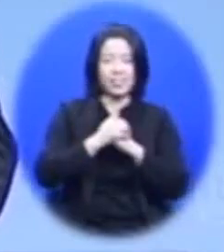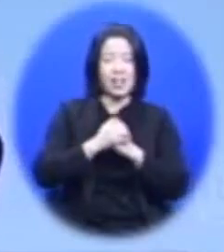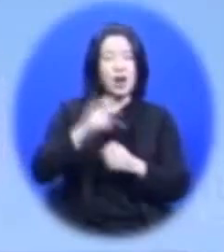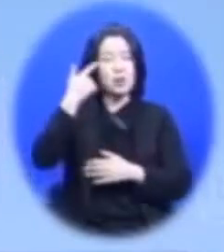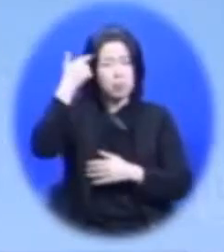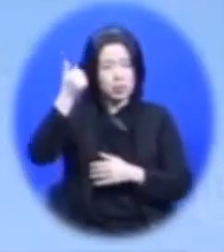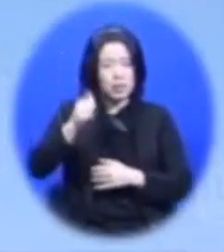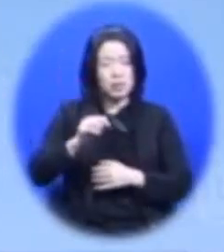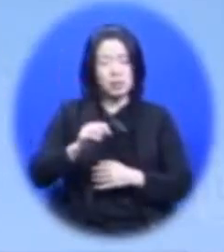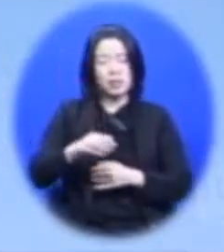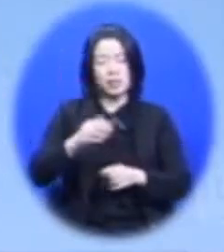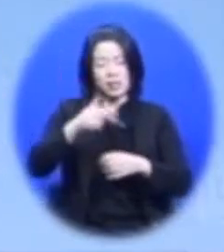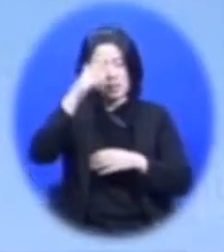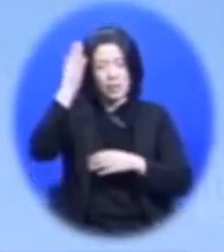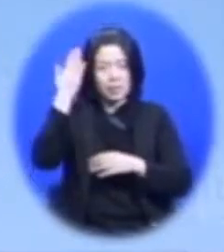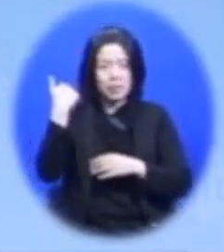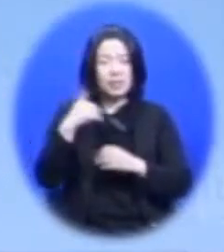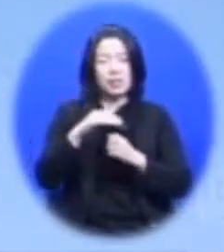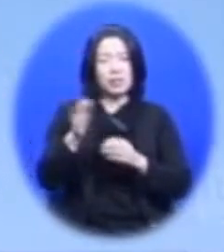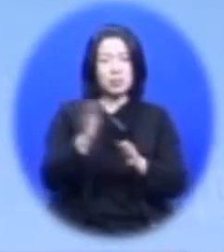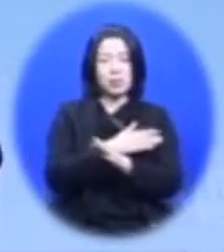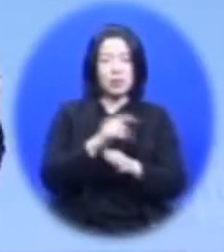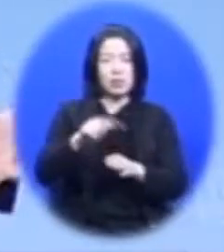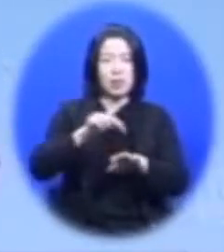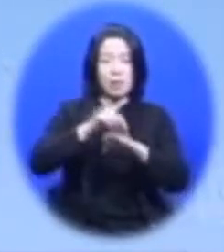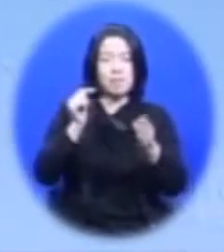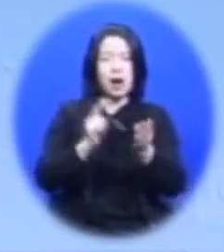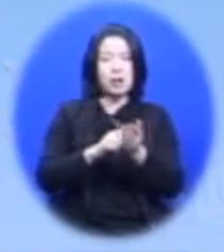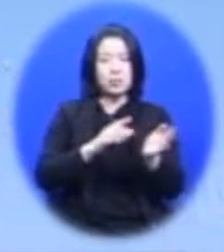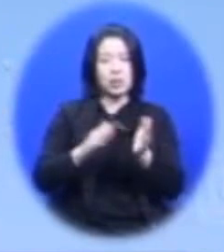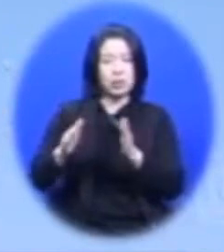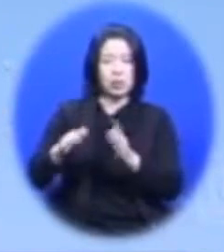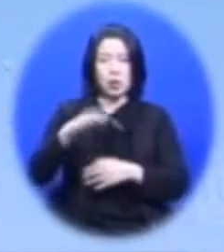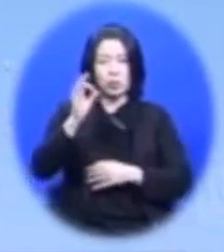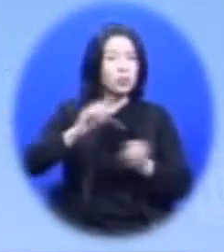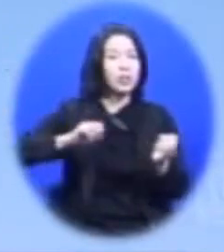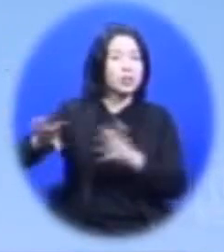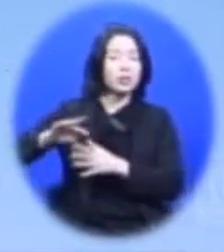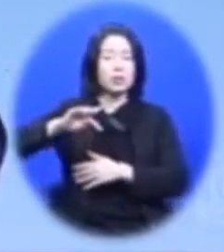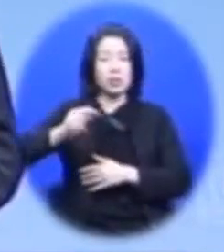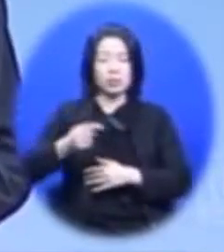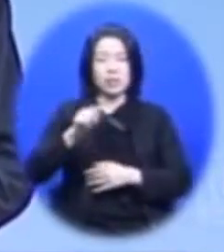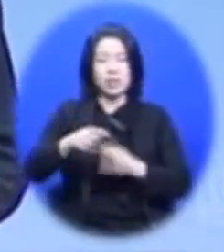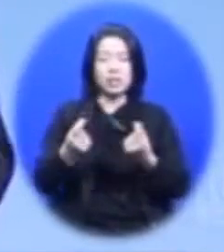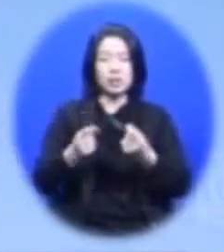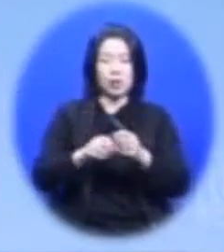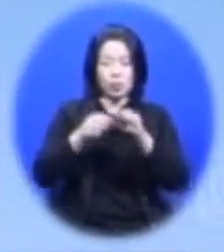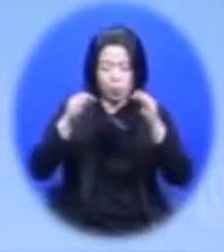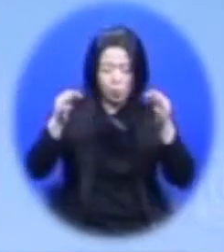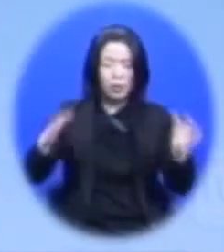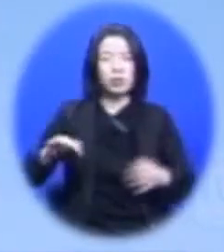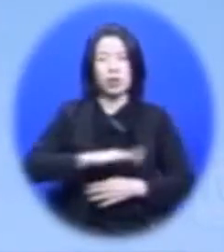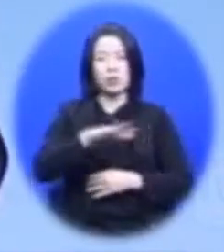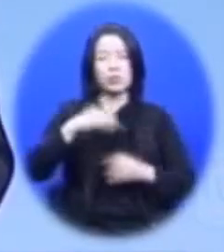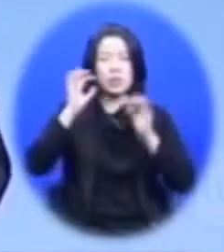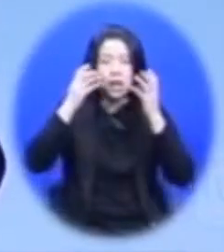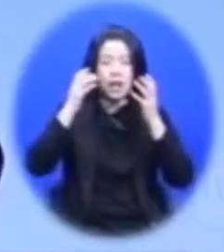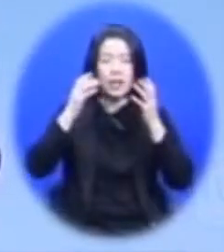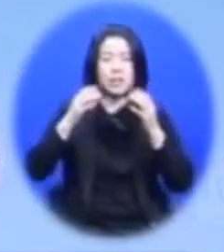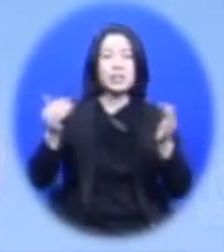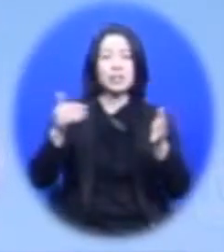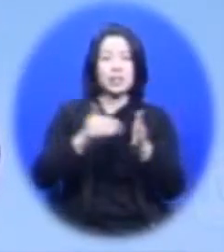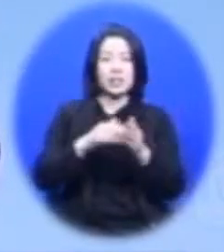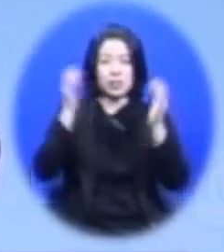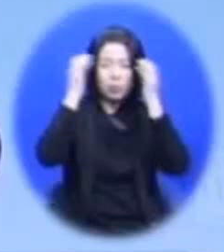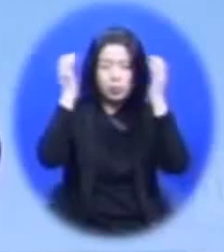목사님, 진작 이렇게 마음을 정리했다면 돈은 잃어버렸을지라도 이렇게 오랫동안 우리 아이들 고통을